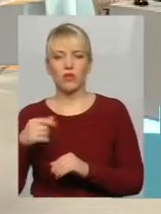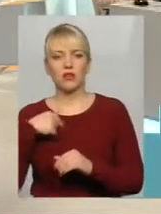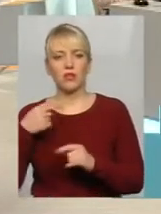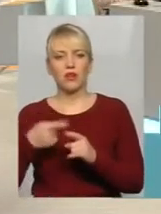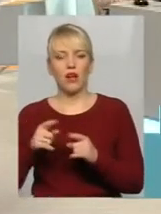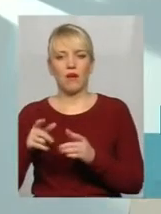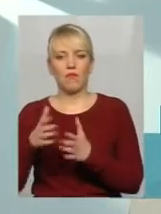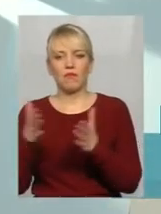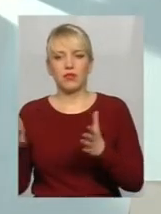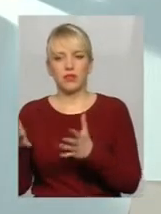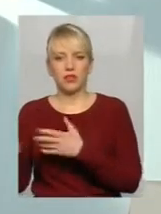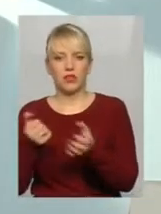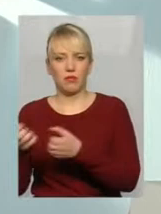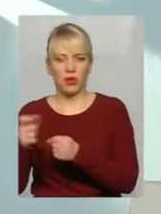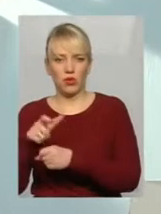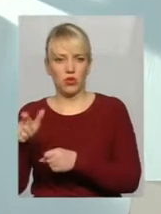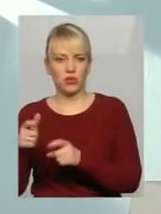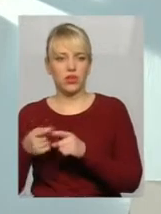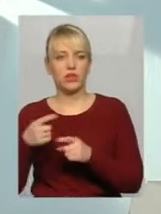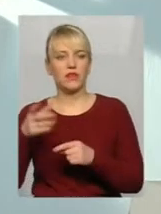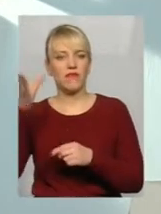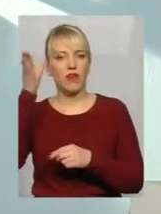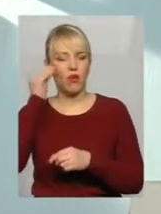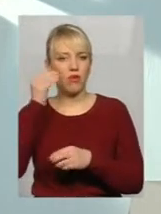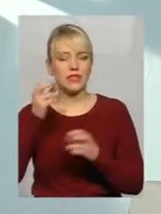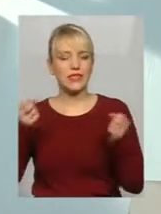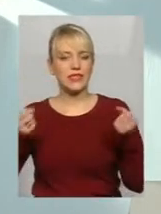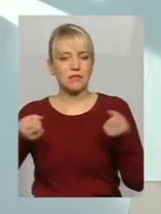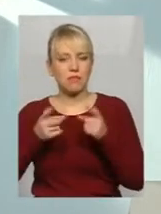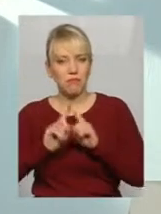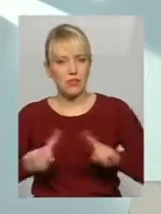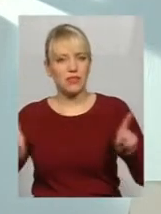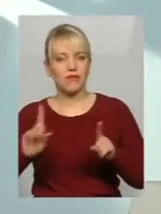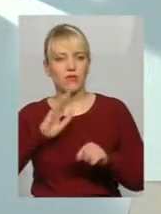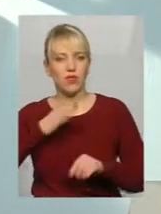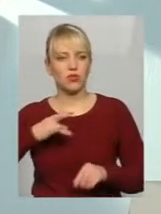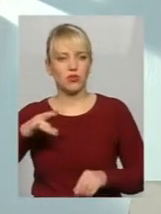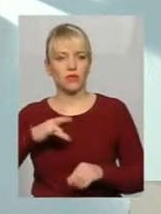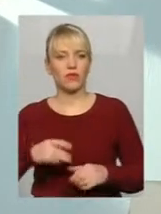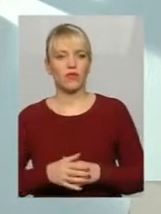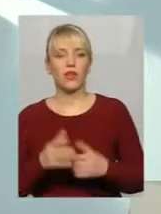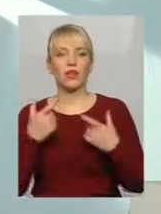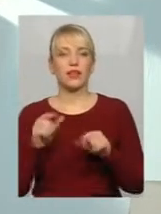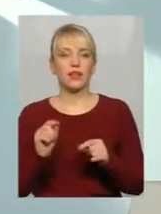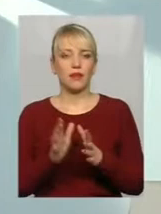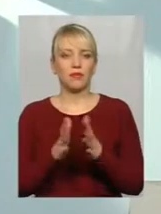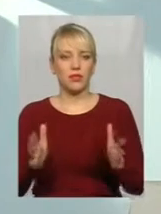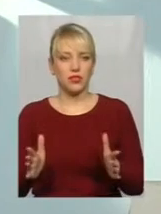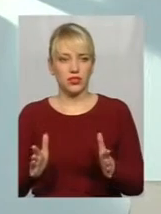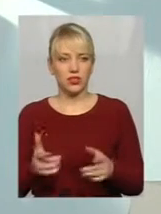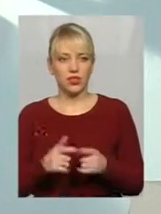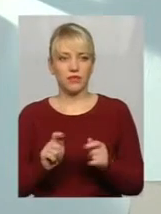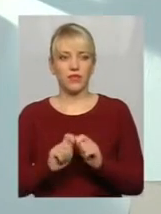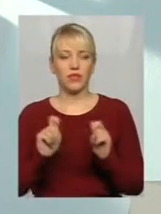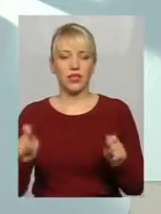також, областей, де звідки призиваються, скажімо так, призовники. Де більше є